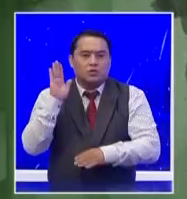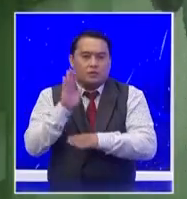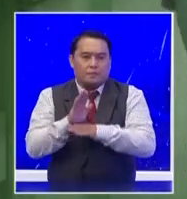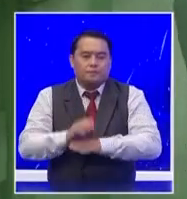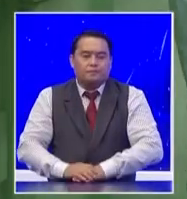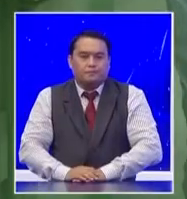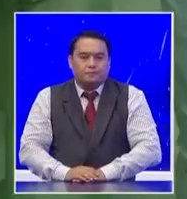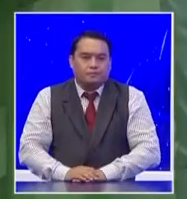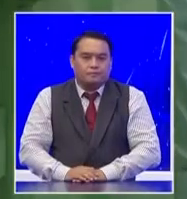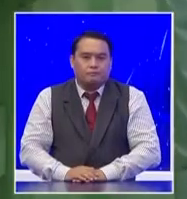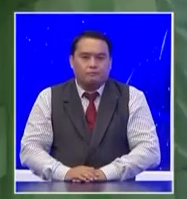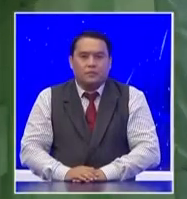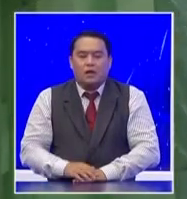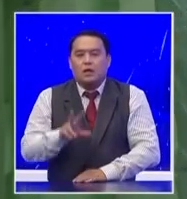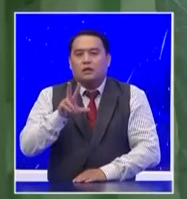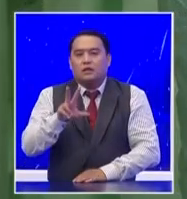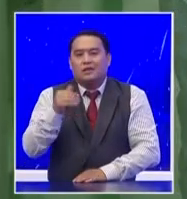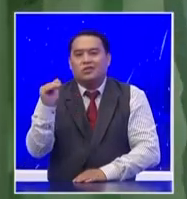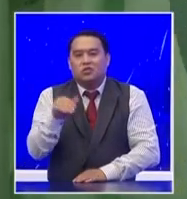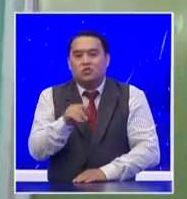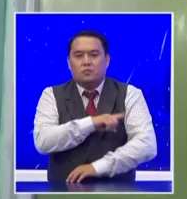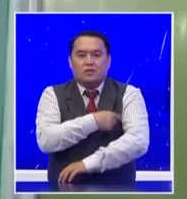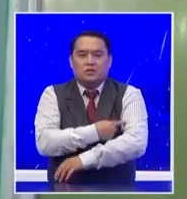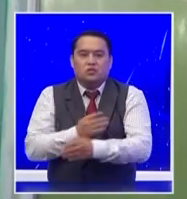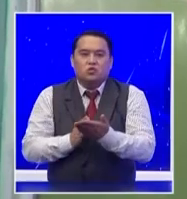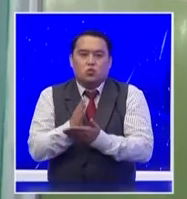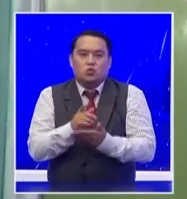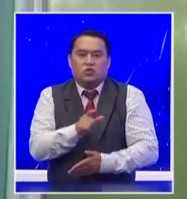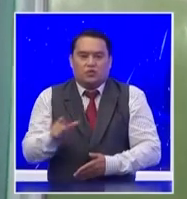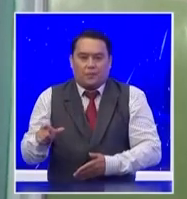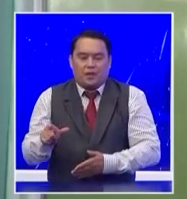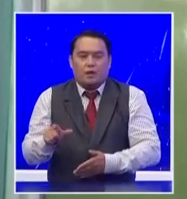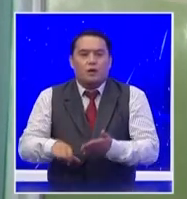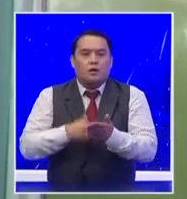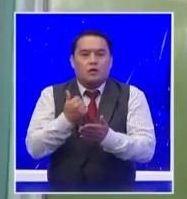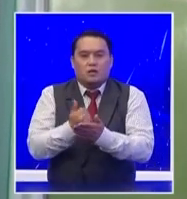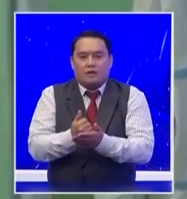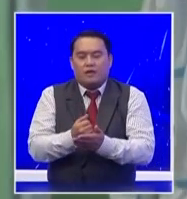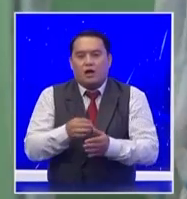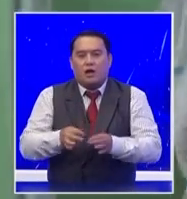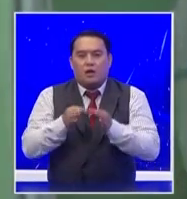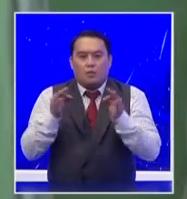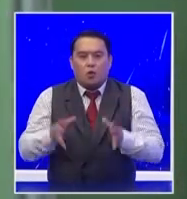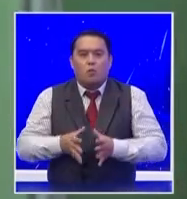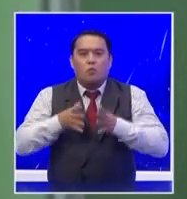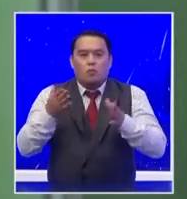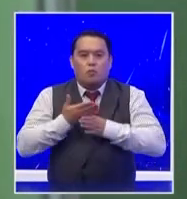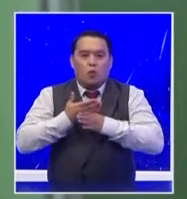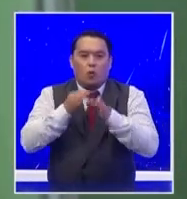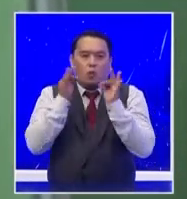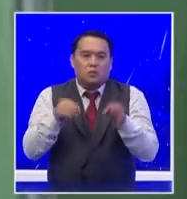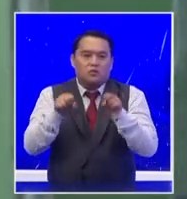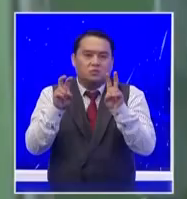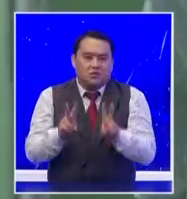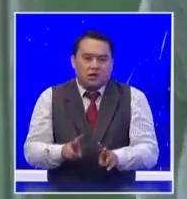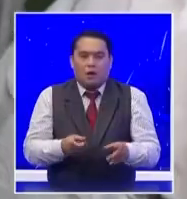На борьбу с вирусом мобилизованы 3500 медицинских работников. На них лег основной груз. Потом у власти в помощь уже опытным